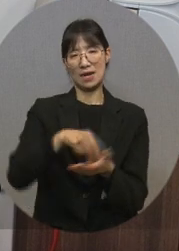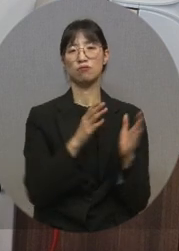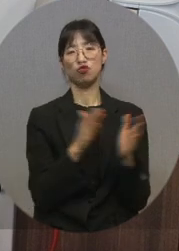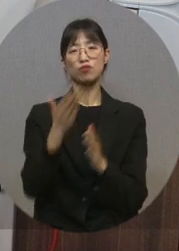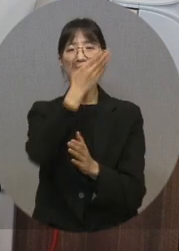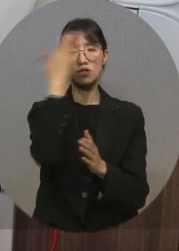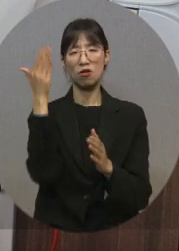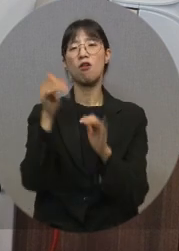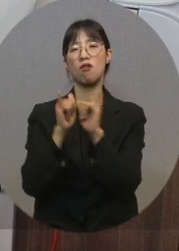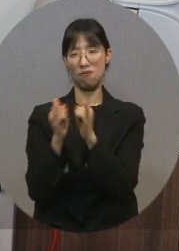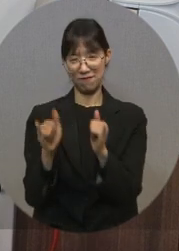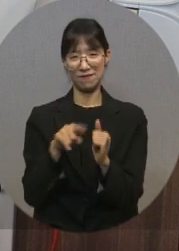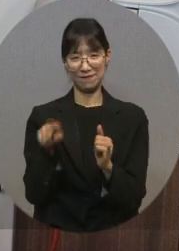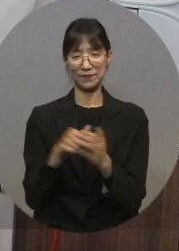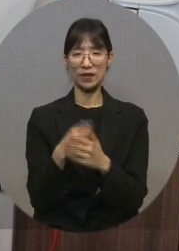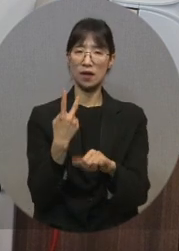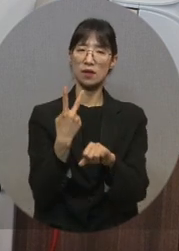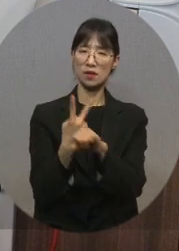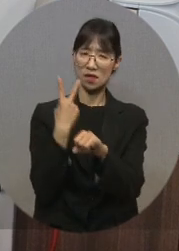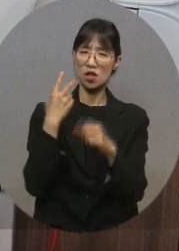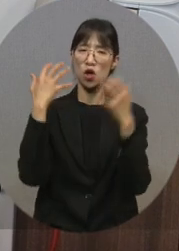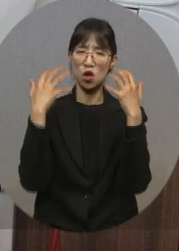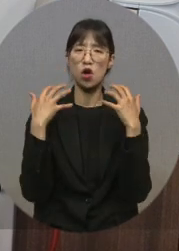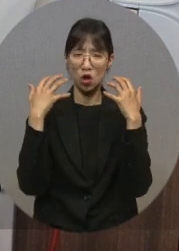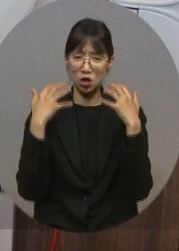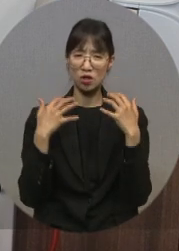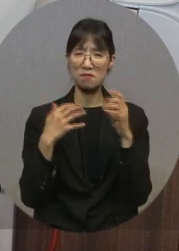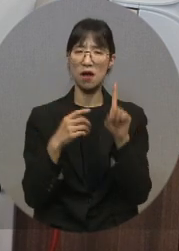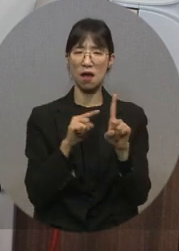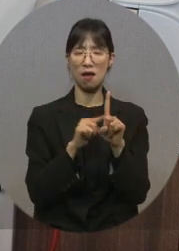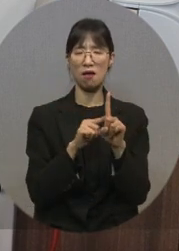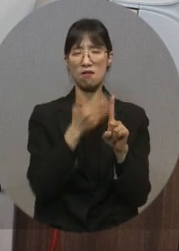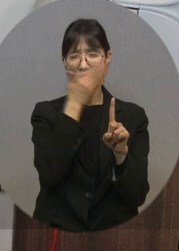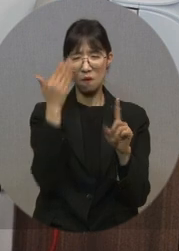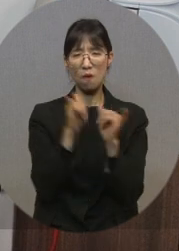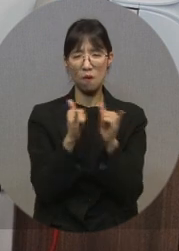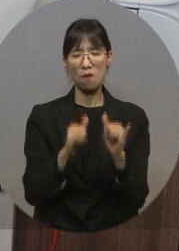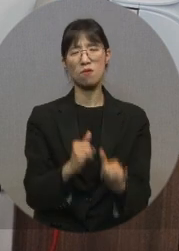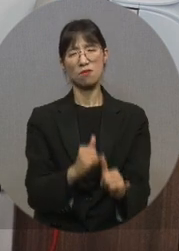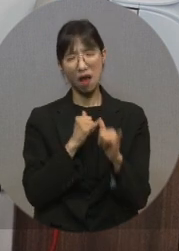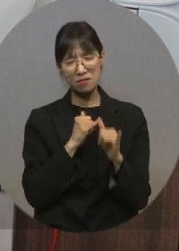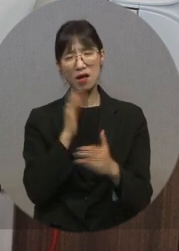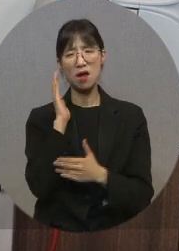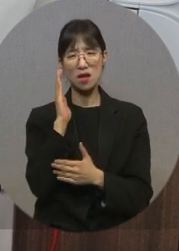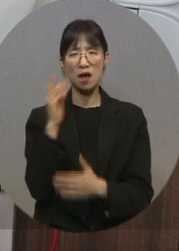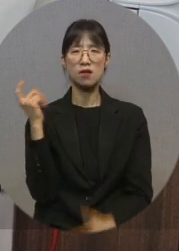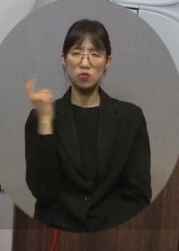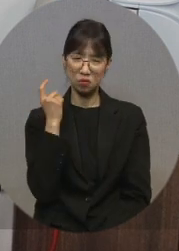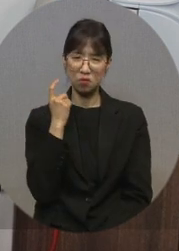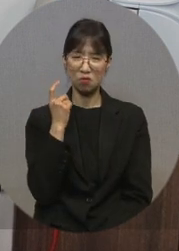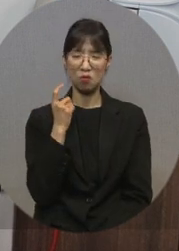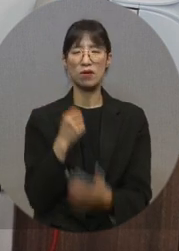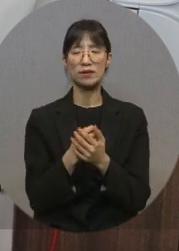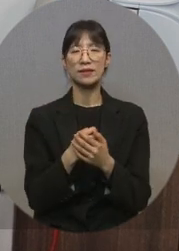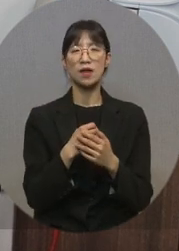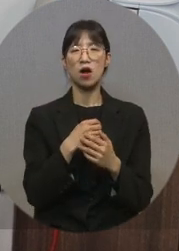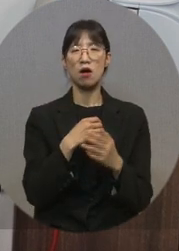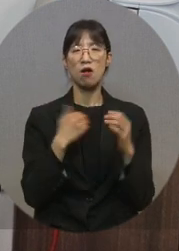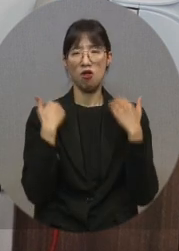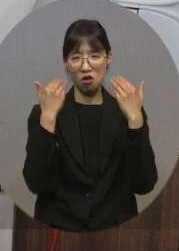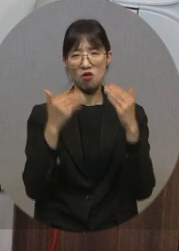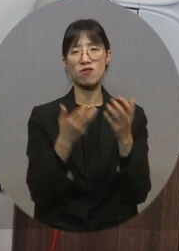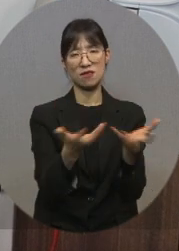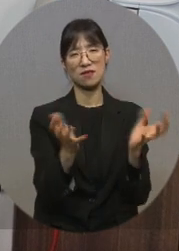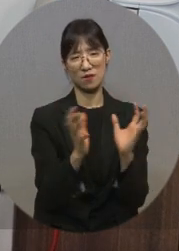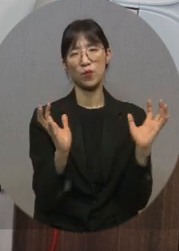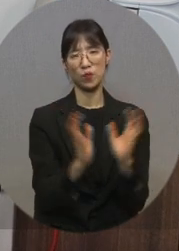대한 이야기입니다. 재작년 여름 어떤 한 청년이 자살했다는 이야기를 듣고 몇 어른들이 모였습니다.